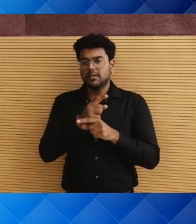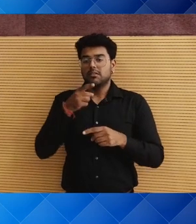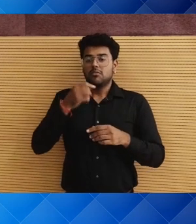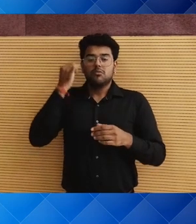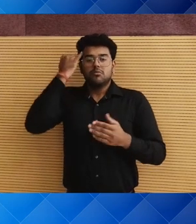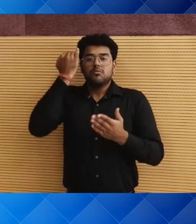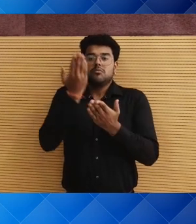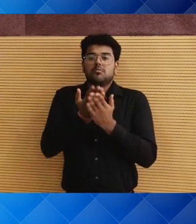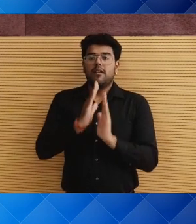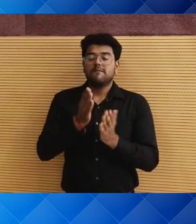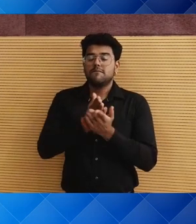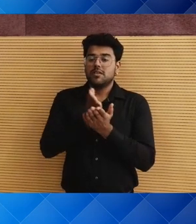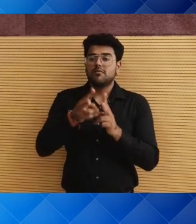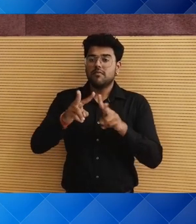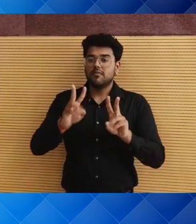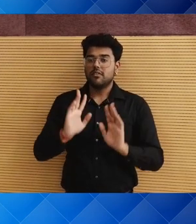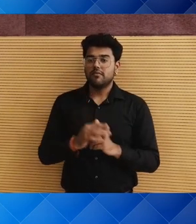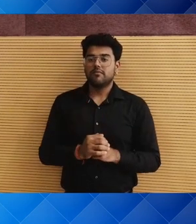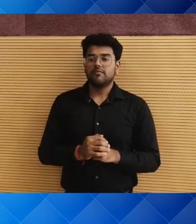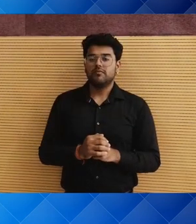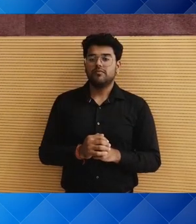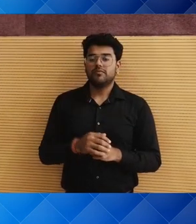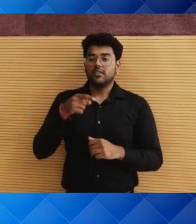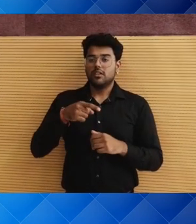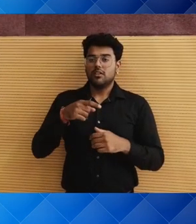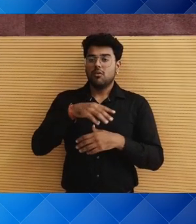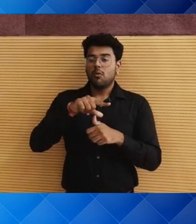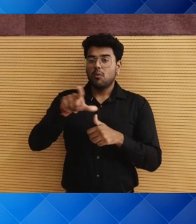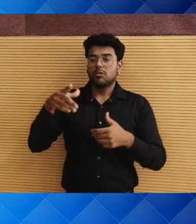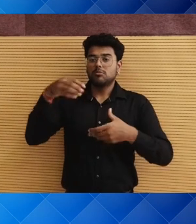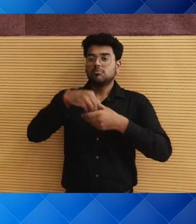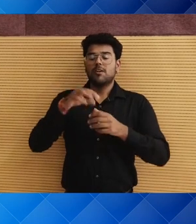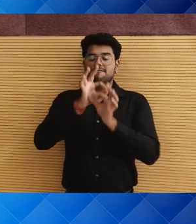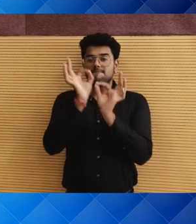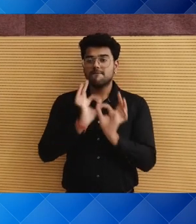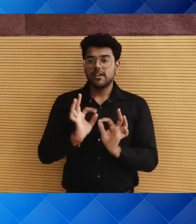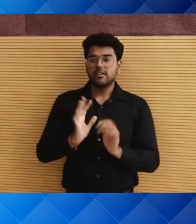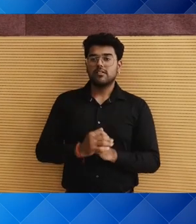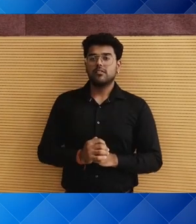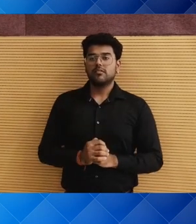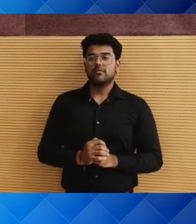सुझाव और पाथवेज है। ये सारे को एक तैयारी